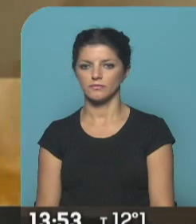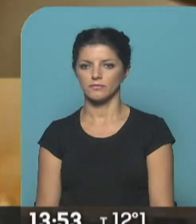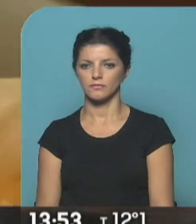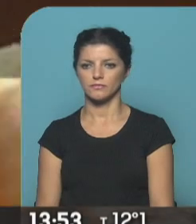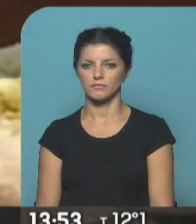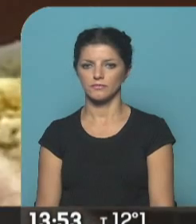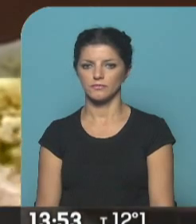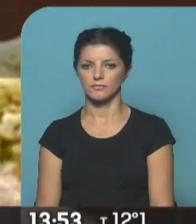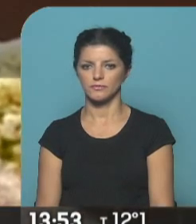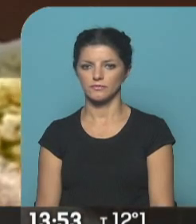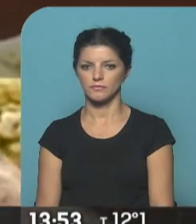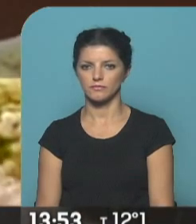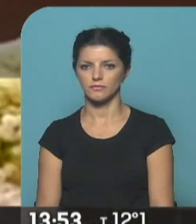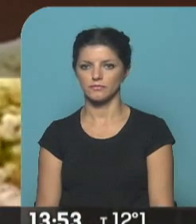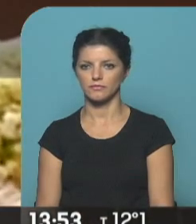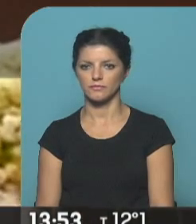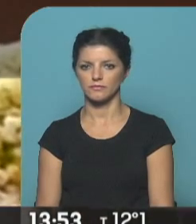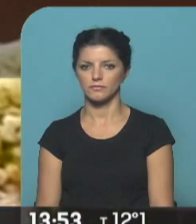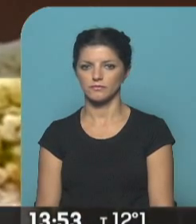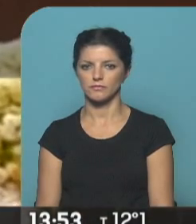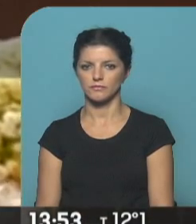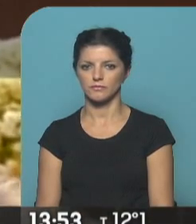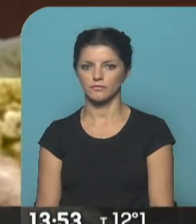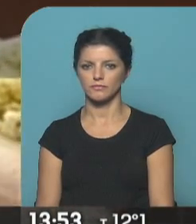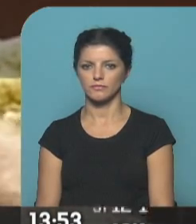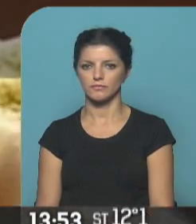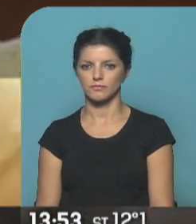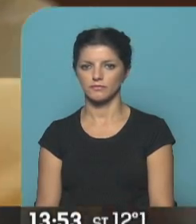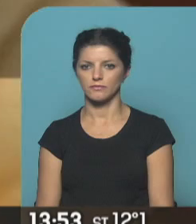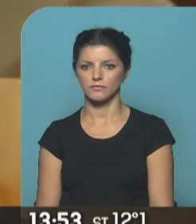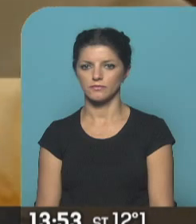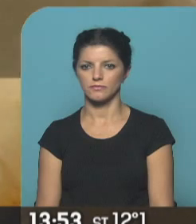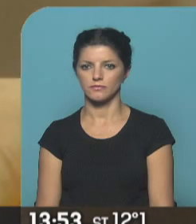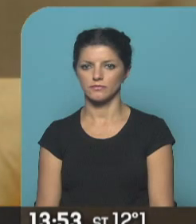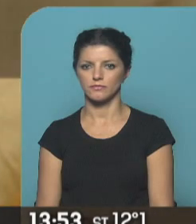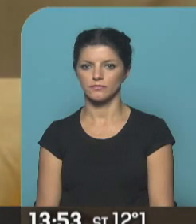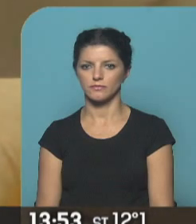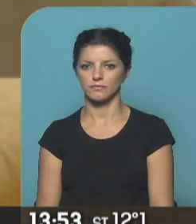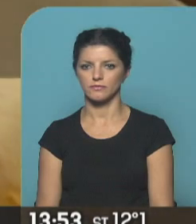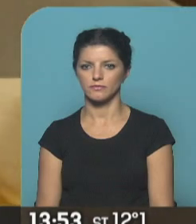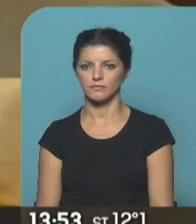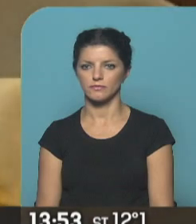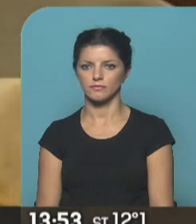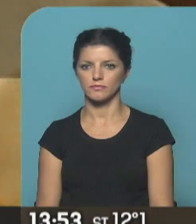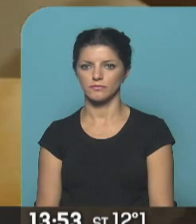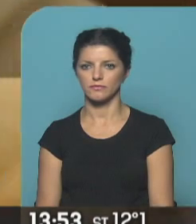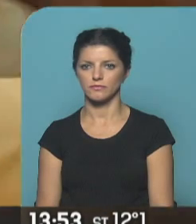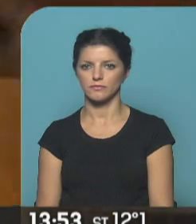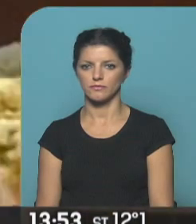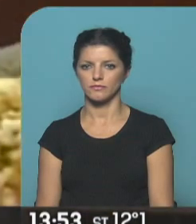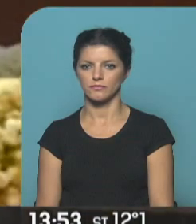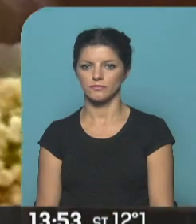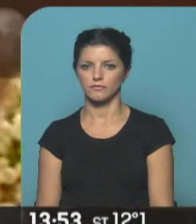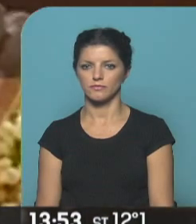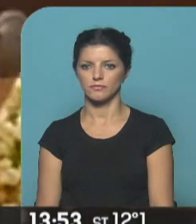मेरे देशवासी आपको जान करके खुशी होगी, आतंकवाद के खिलाफ लड़ाई में आज हम अकेले नहीं हैं। दुनिया के